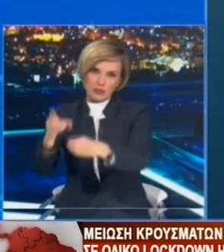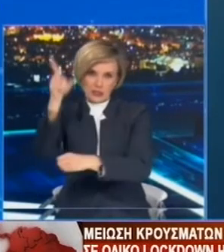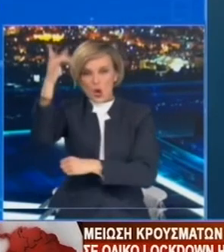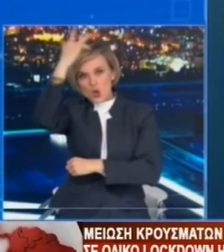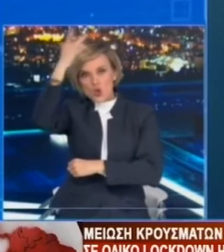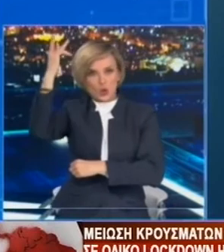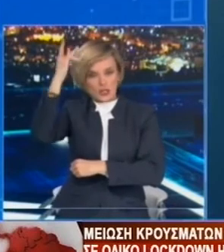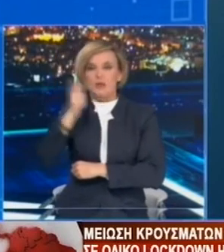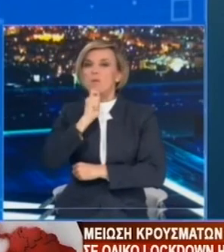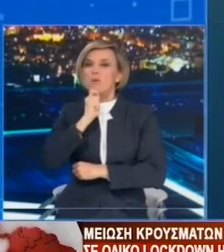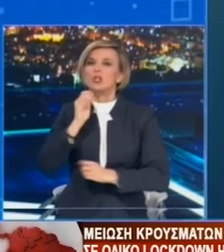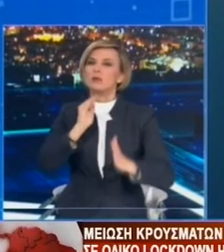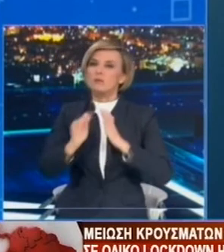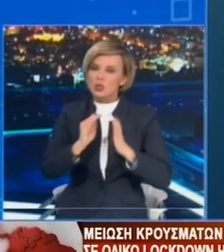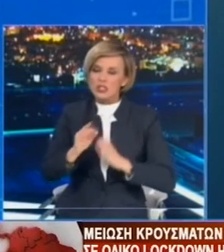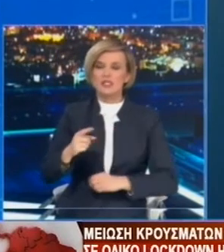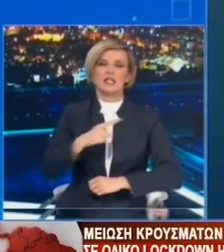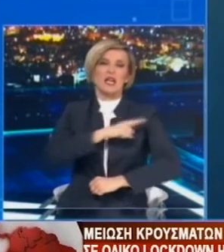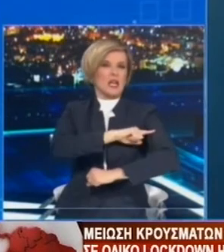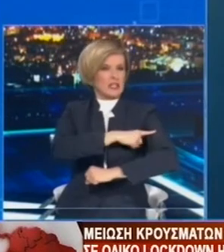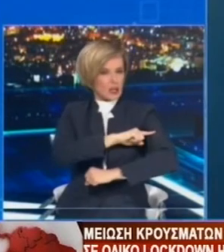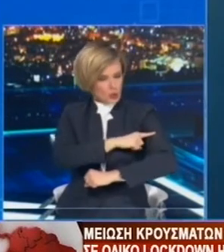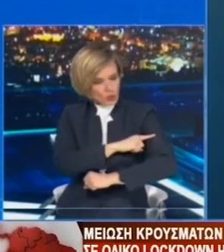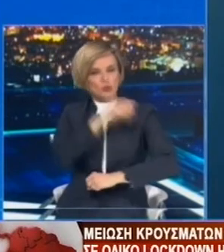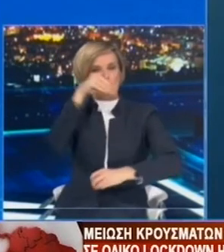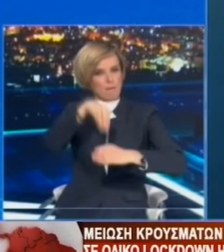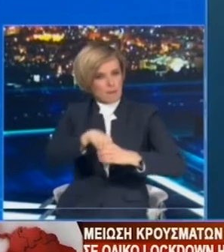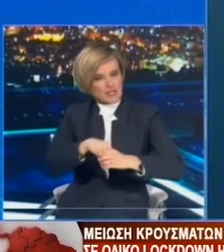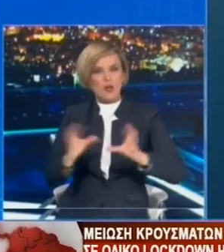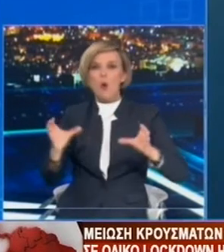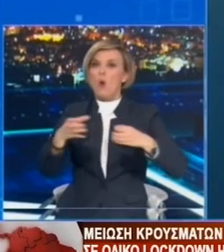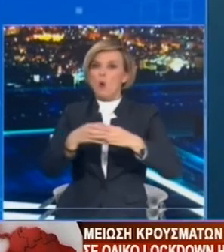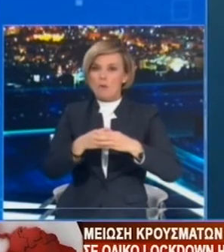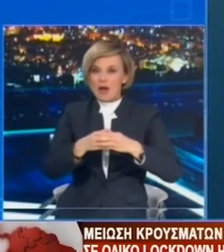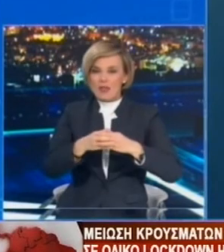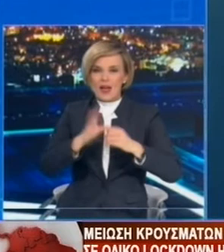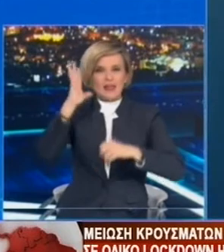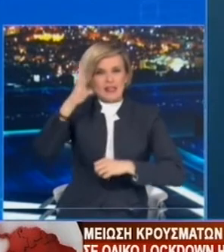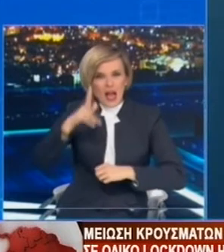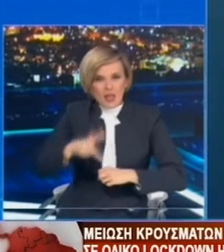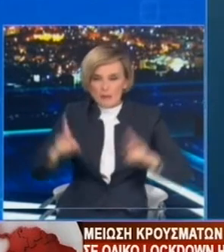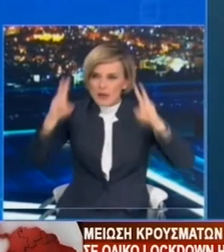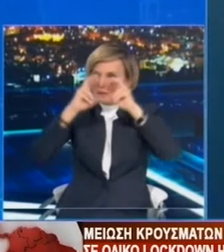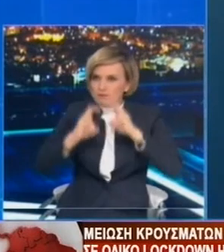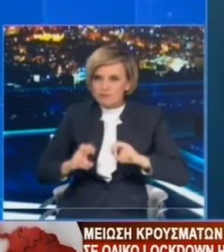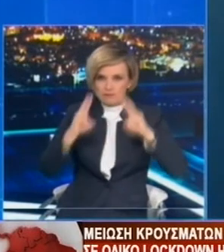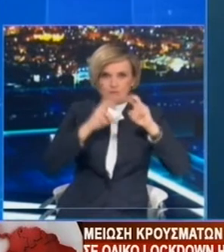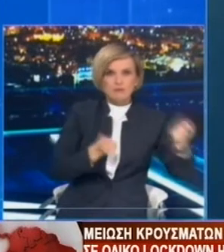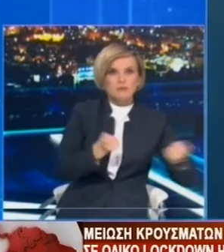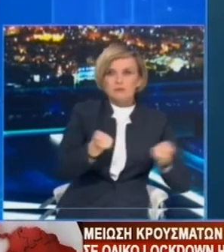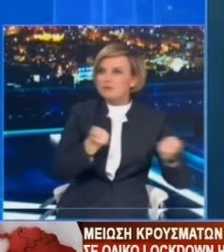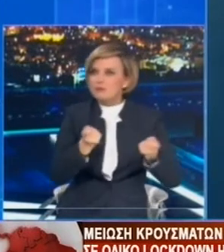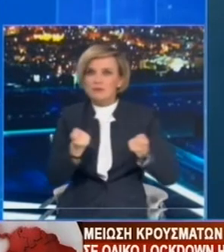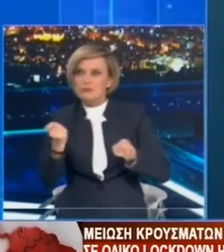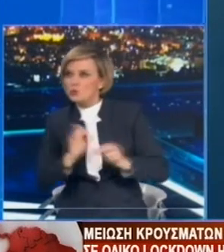πλανόδιο εμπόριο. Και είναι χαρακτηριστικό ότι ο δείκτης 7 ημερών ανά 100.000 κατοίκους στην Κοζάνη, το λεγόμενο 7 Days